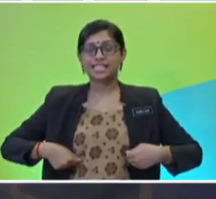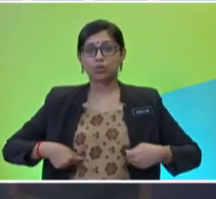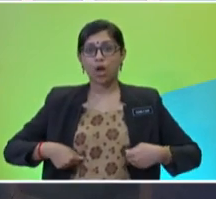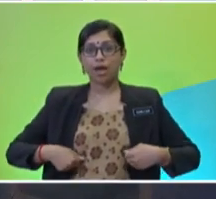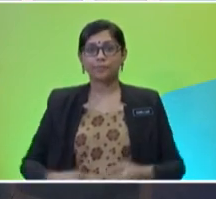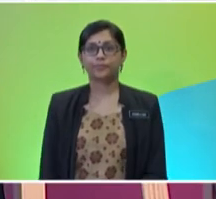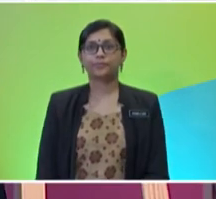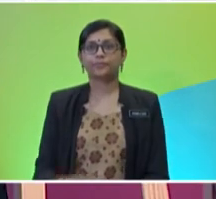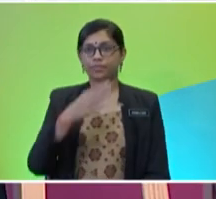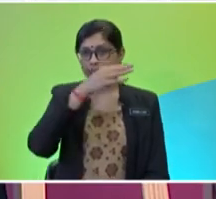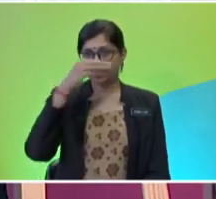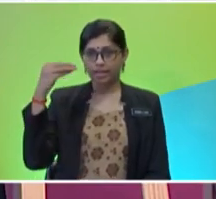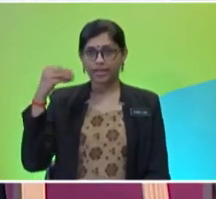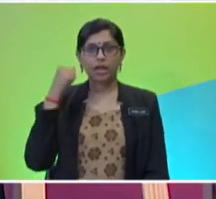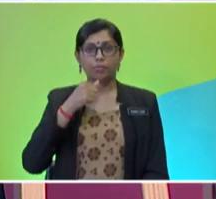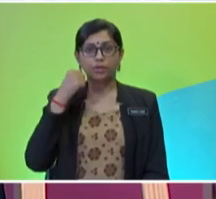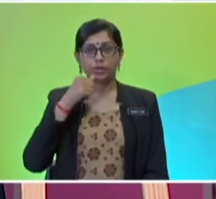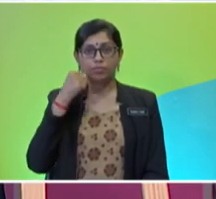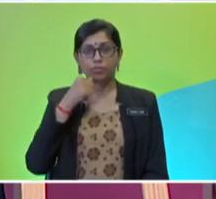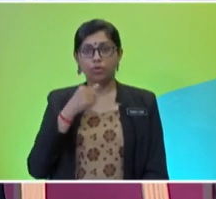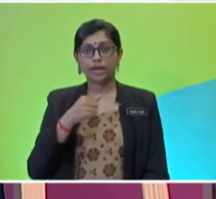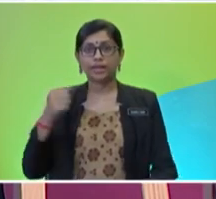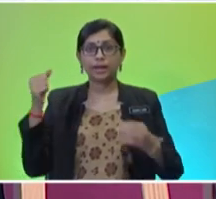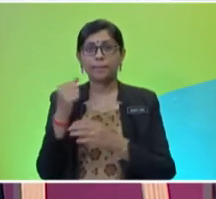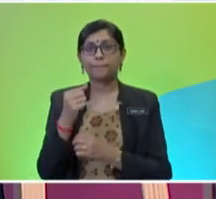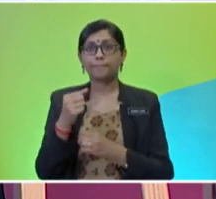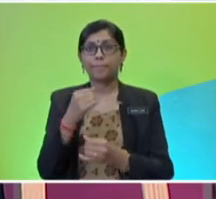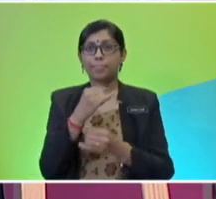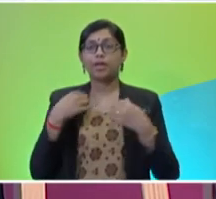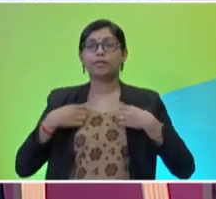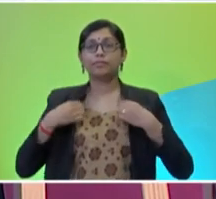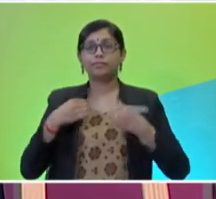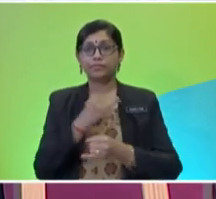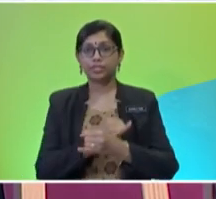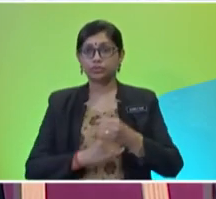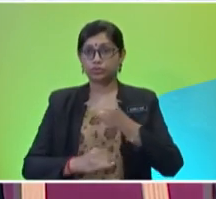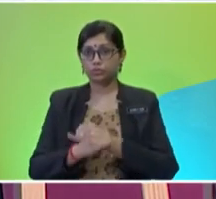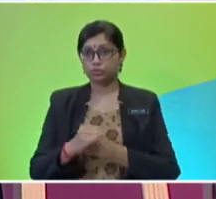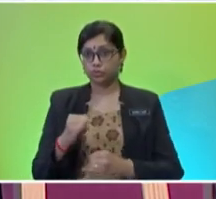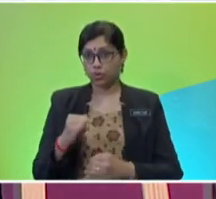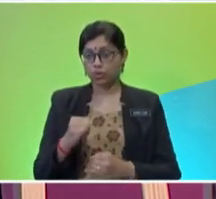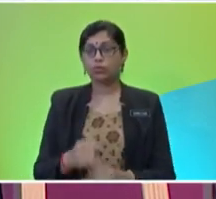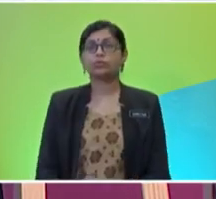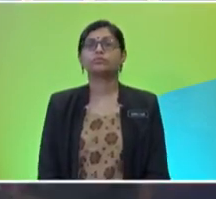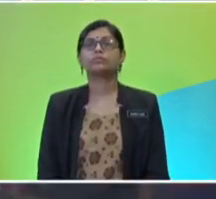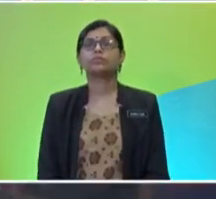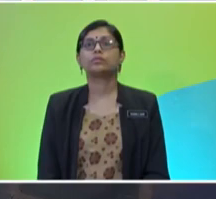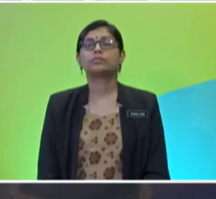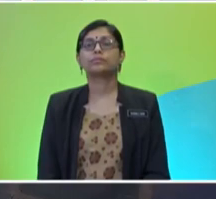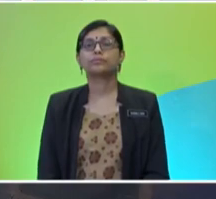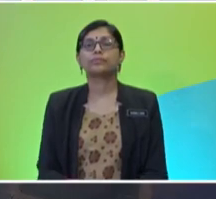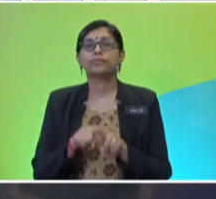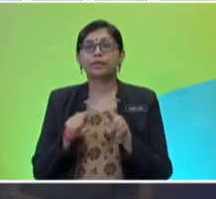dan perempuan mesti berpakai baju kurung macam cikgu pakai inilah. Tapi mesti ada warna yang yang